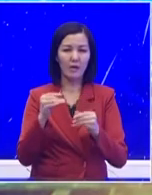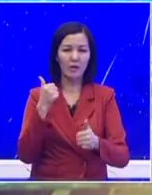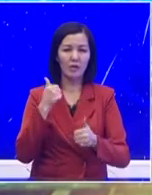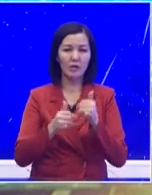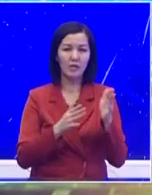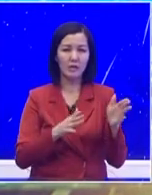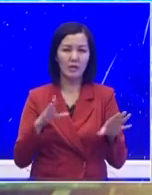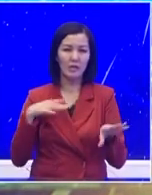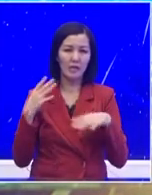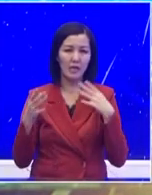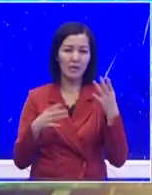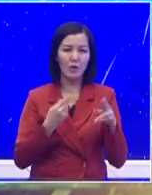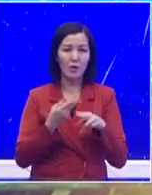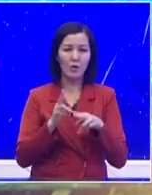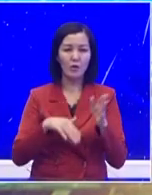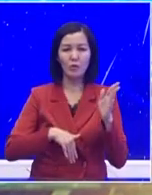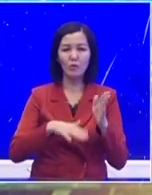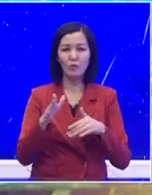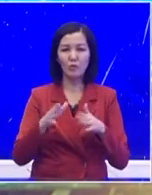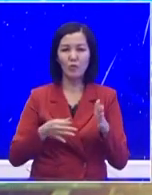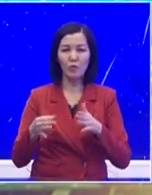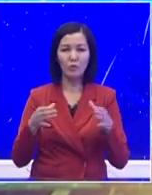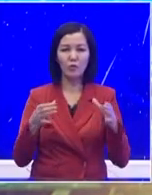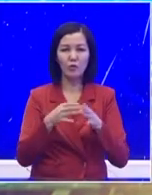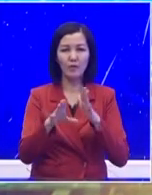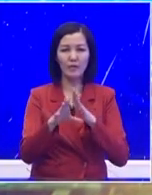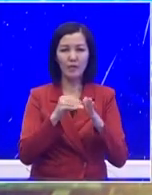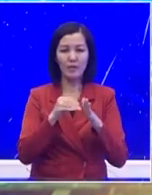Барлығы жарысқа тыңғылықты дайындалып келген. Өйткені